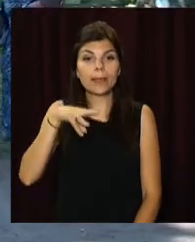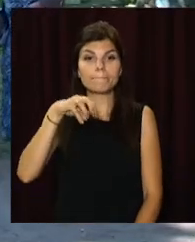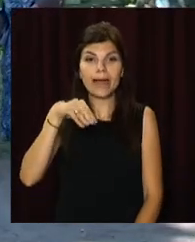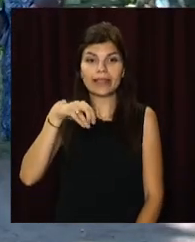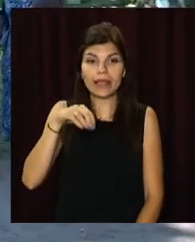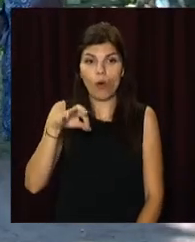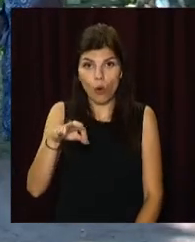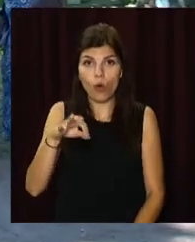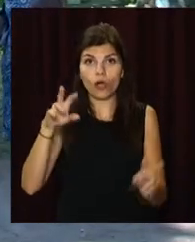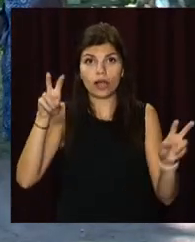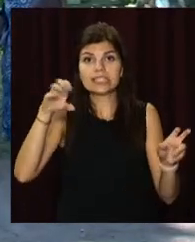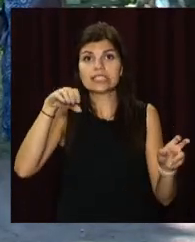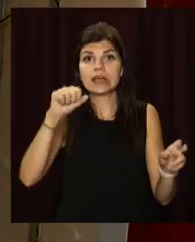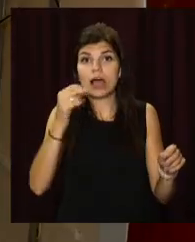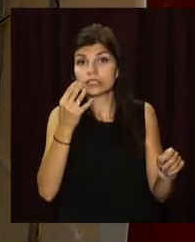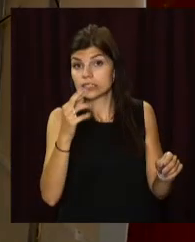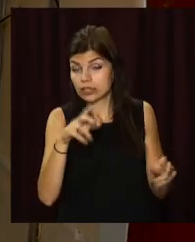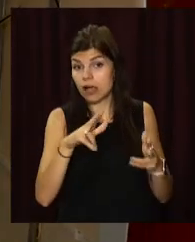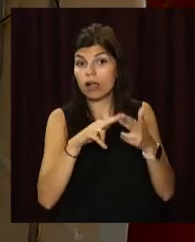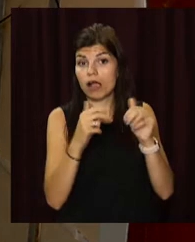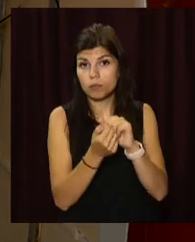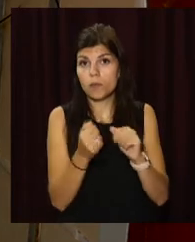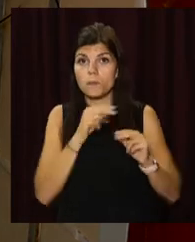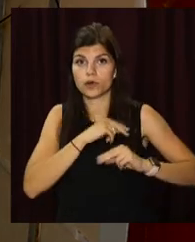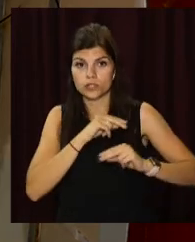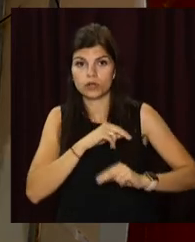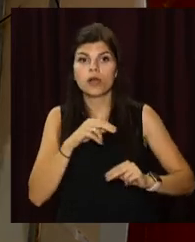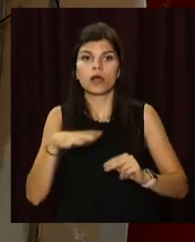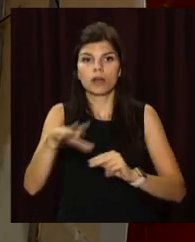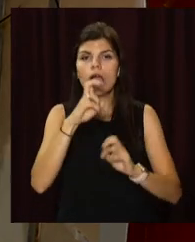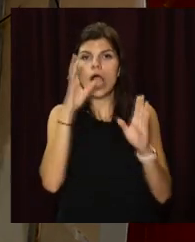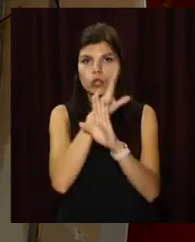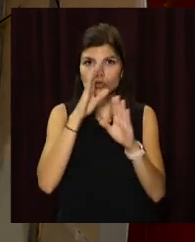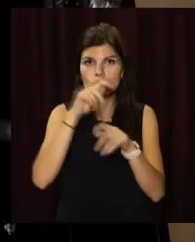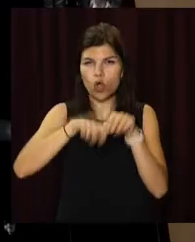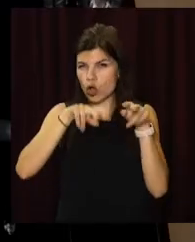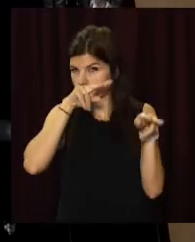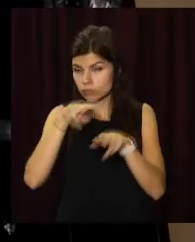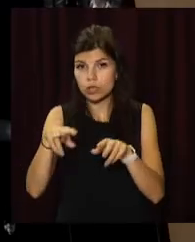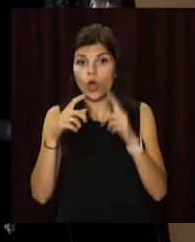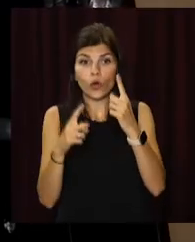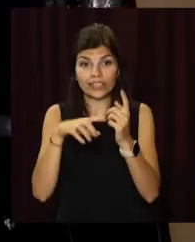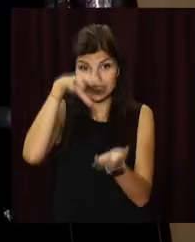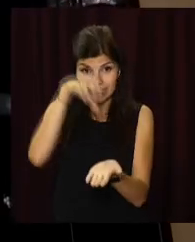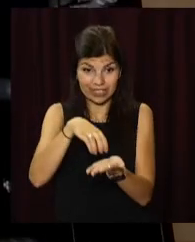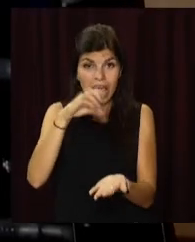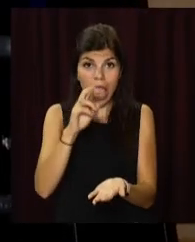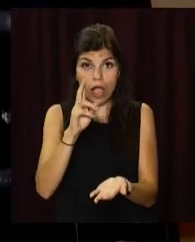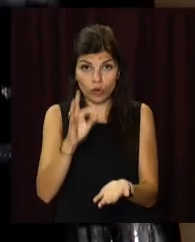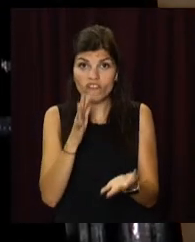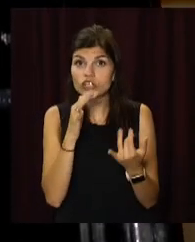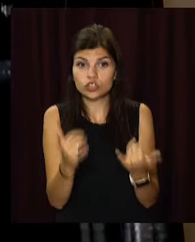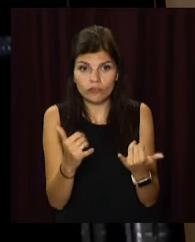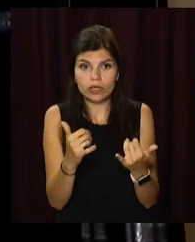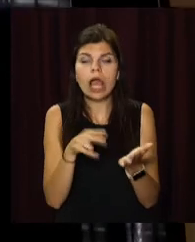Метеостанція, два екопости та центр управління. У Кам'янському запрацювала система комплексного екологічного моніторингу. Один стаціонарний екопост